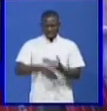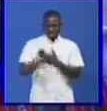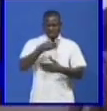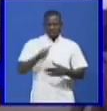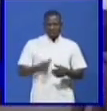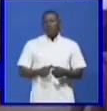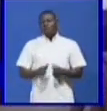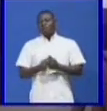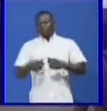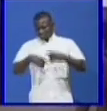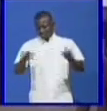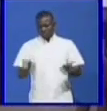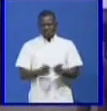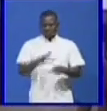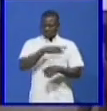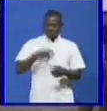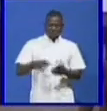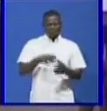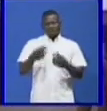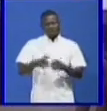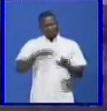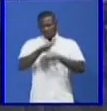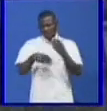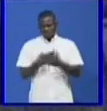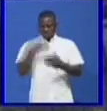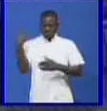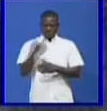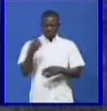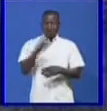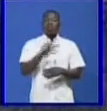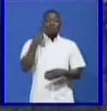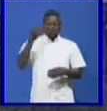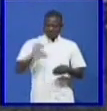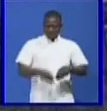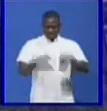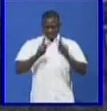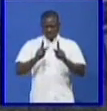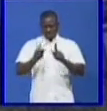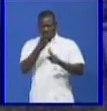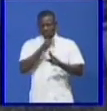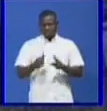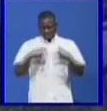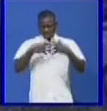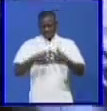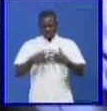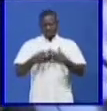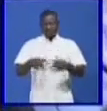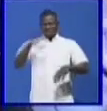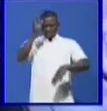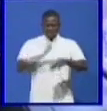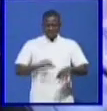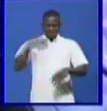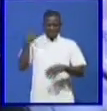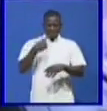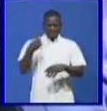aujourd'hui. Comme tous les jours, en fonction de l'occupation, ce damper ou encore ce monstre, comme l'appellent affectueusement